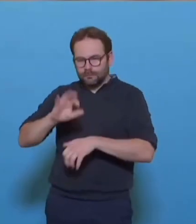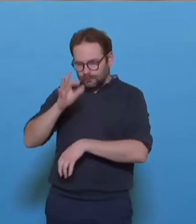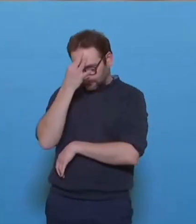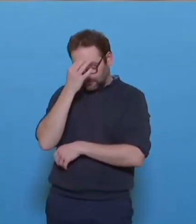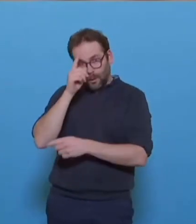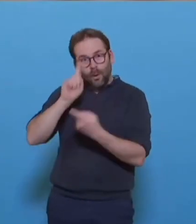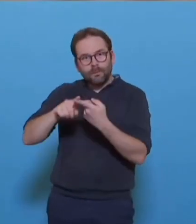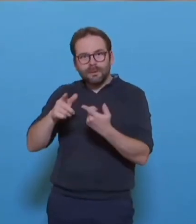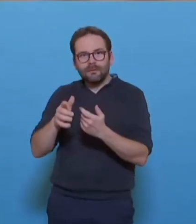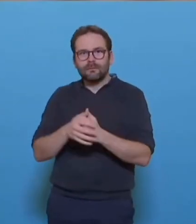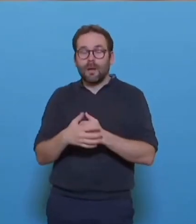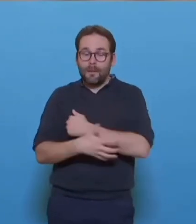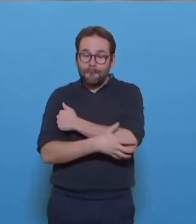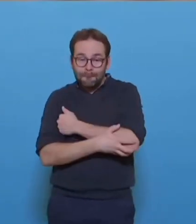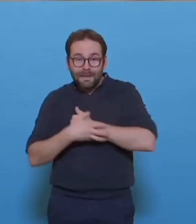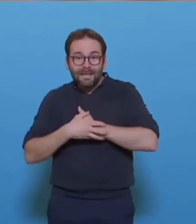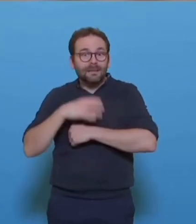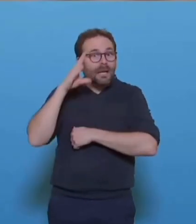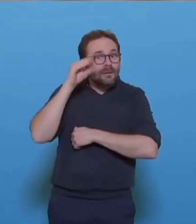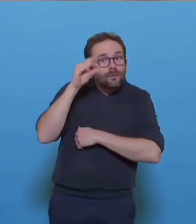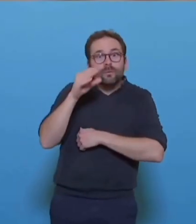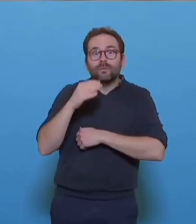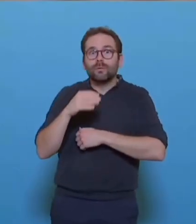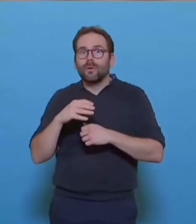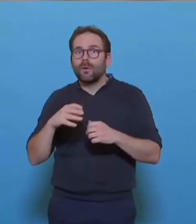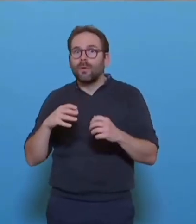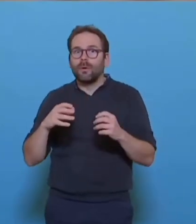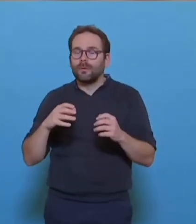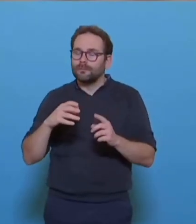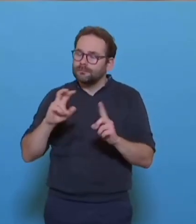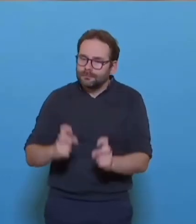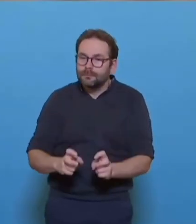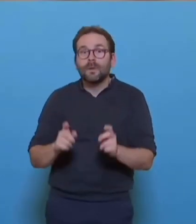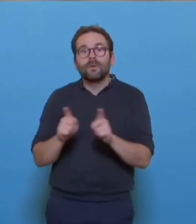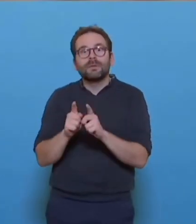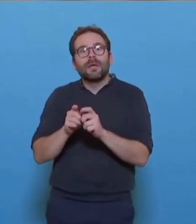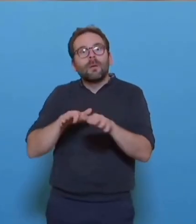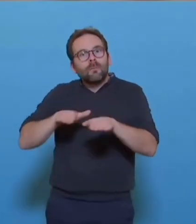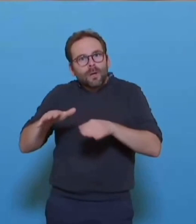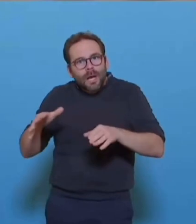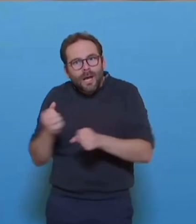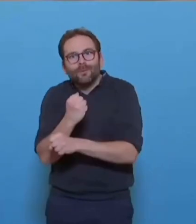lutter contre la précarité des étudiants et étudiantes et leur offrir les moyens de réussir.